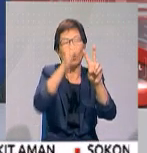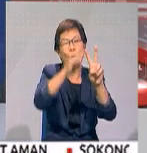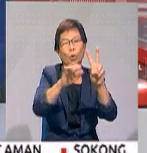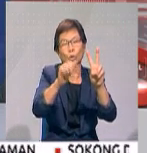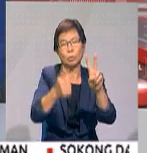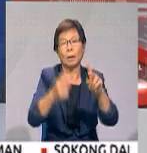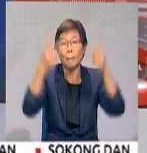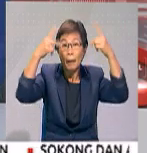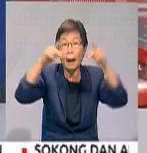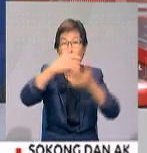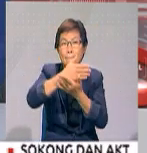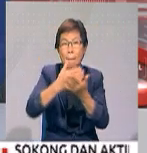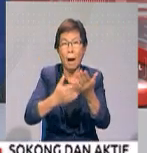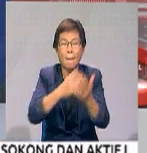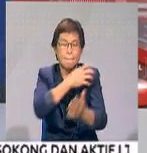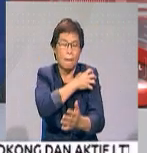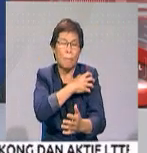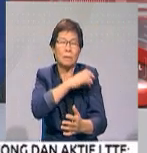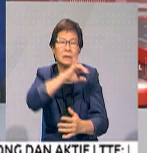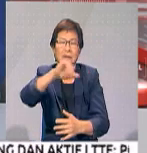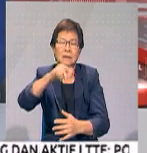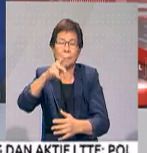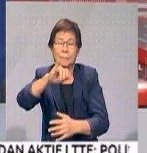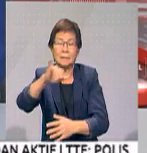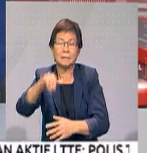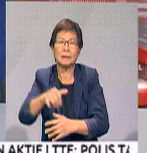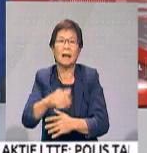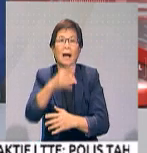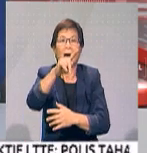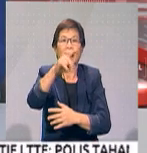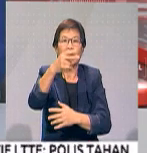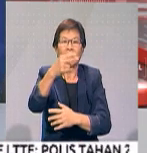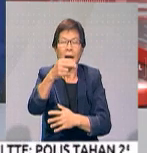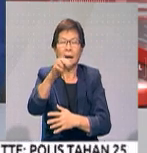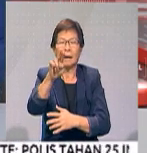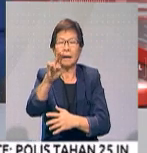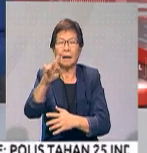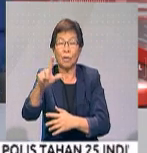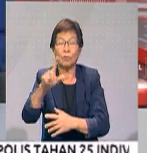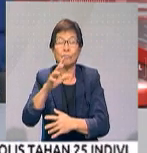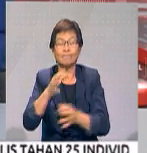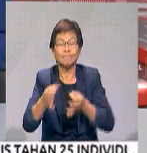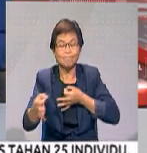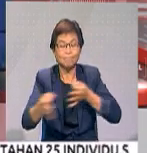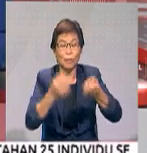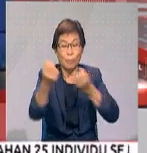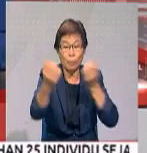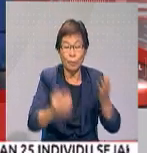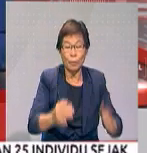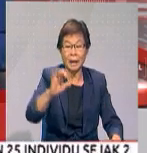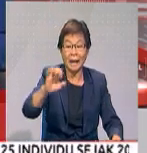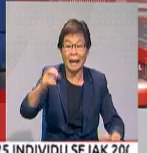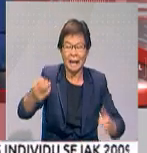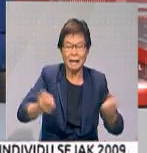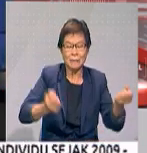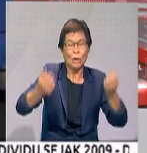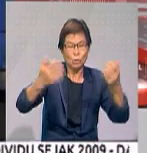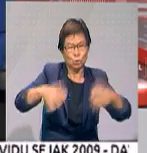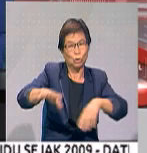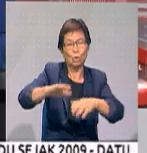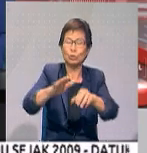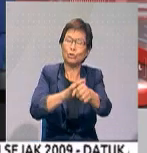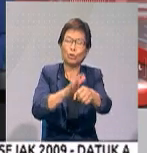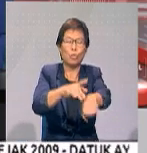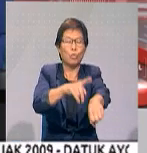ini. Pengarah bahagian penguatkuasa Ibu Pejabat JPJ Khairul Anwar Bacuk menjelaskan pemandu kenderaan e-hailing sudah diberi